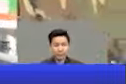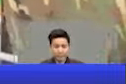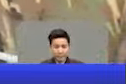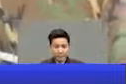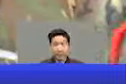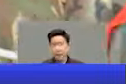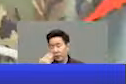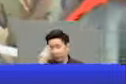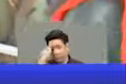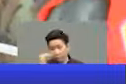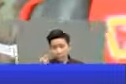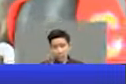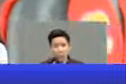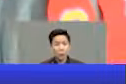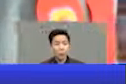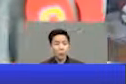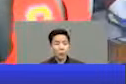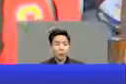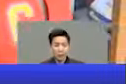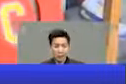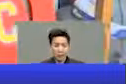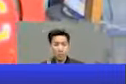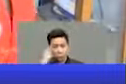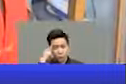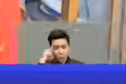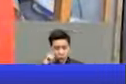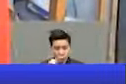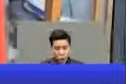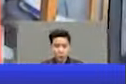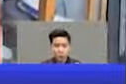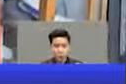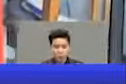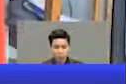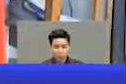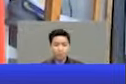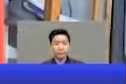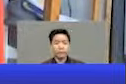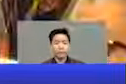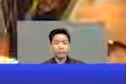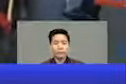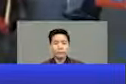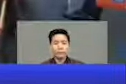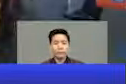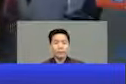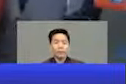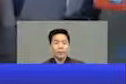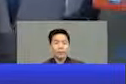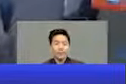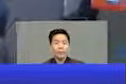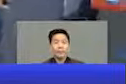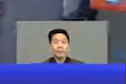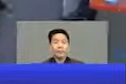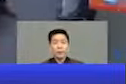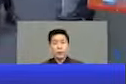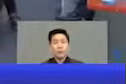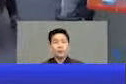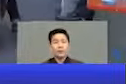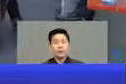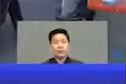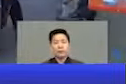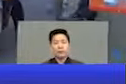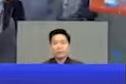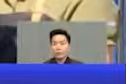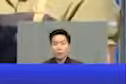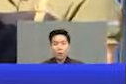วันแต่ในขณะนี้ก็เพียงกักตัวประมาณ14วันหรือ10วันและอาจจะเหลือ7วันเนี่ยนะครับและอาจจะ